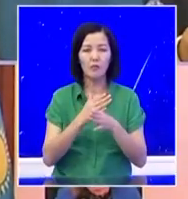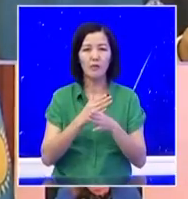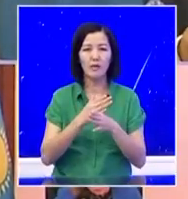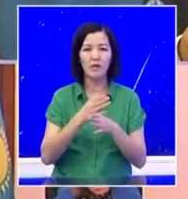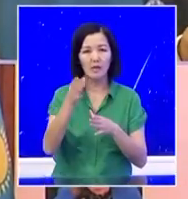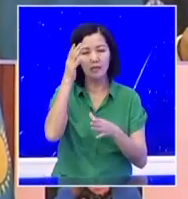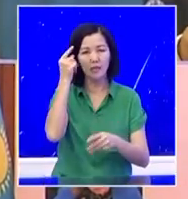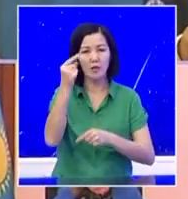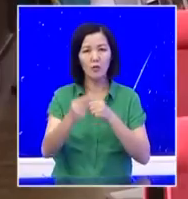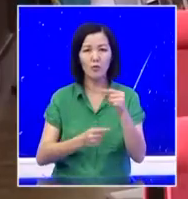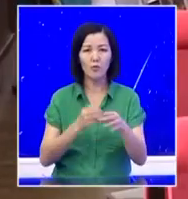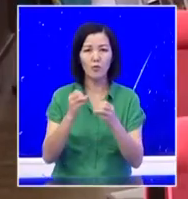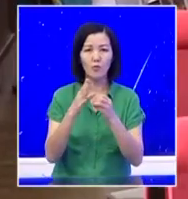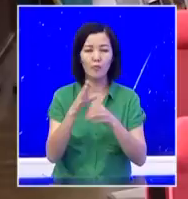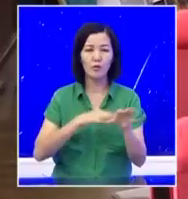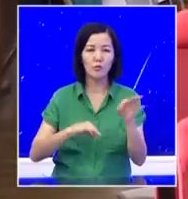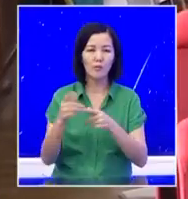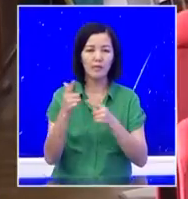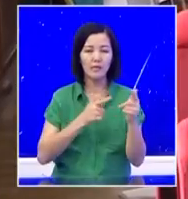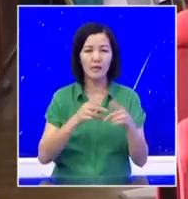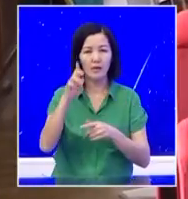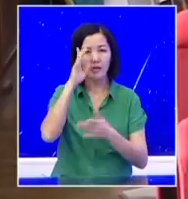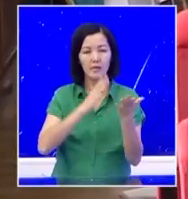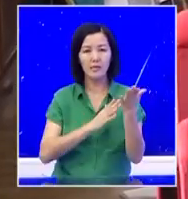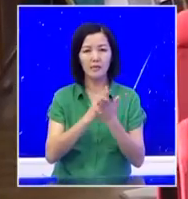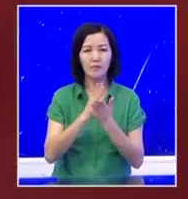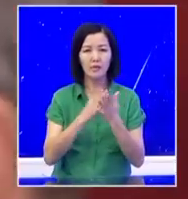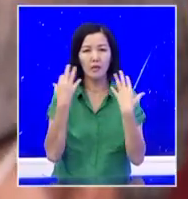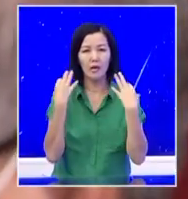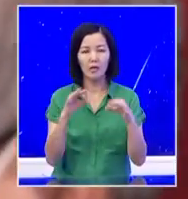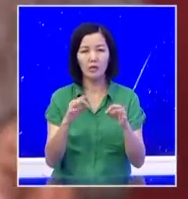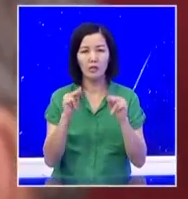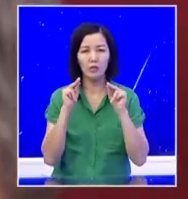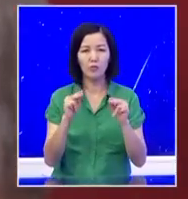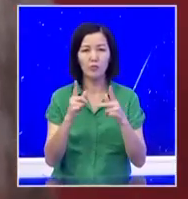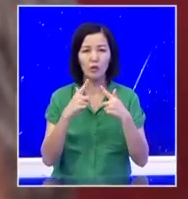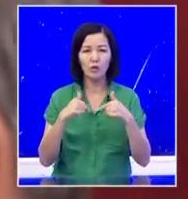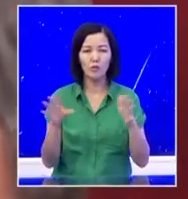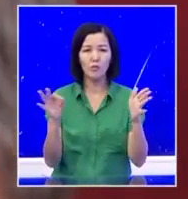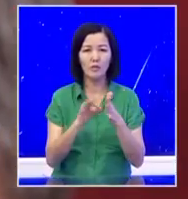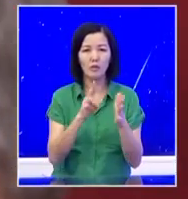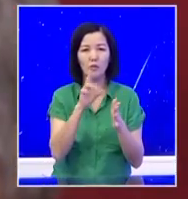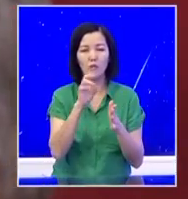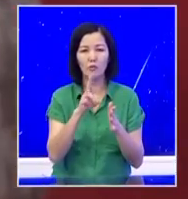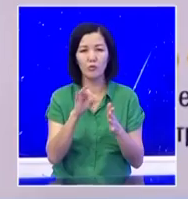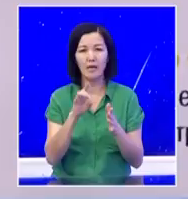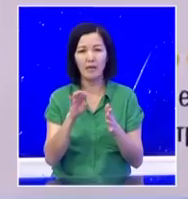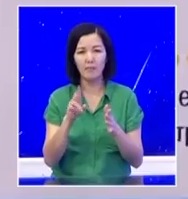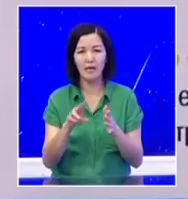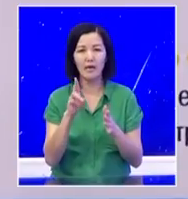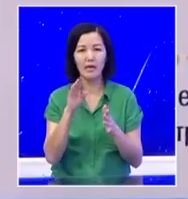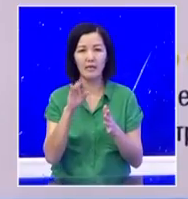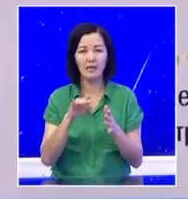саналы ұрпақ сынды 15 жоба әзірленген. Мемлекеттік қызметтегі ашықтықты ұтымды ұйымдастыру мақсатында Көксу,